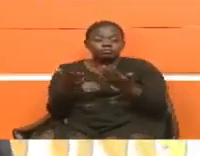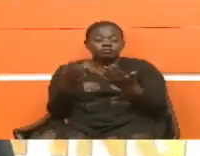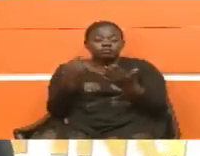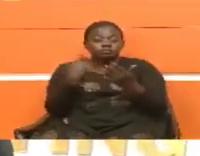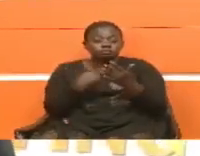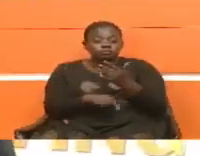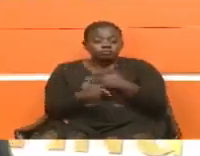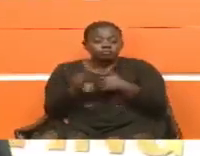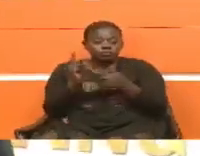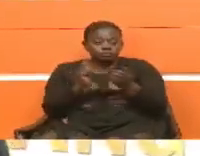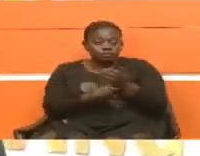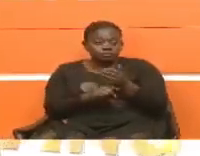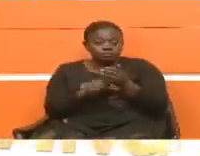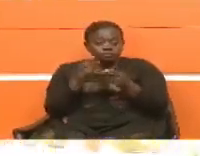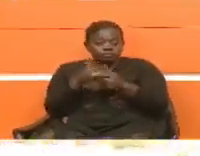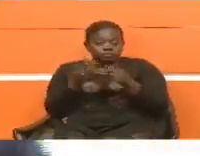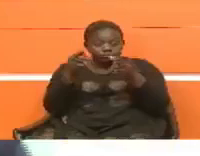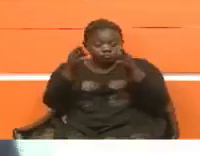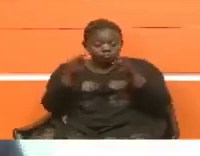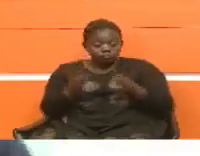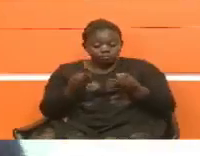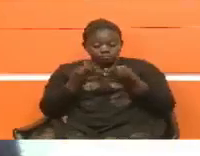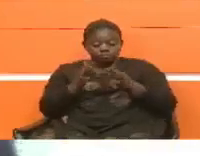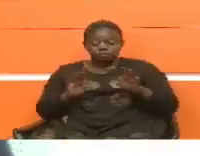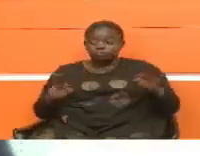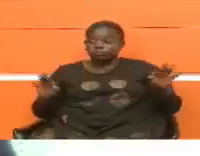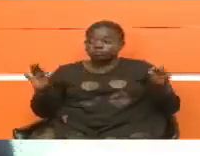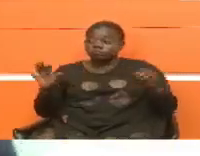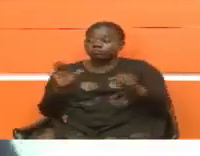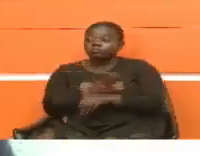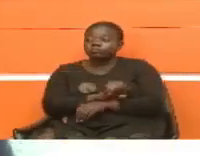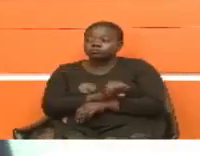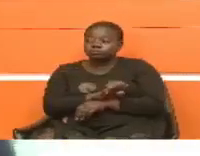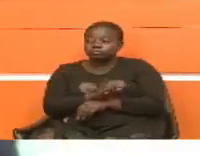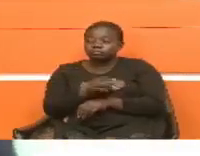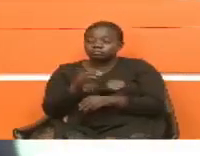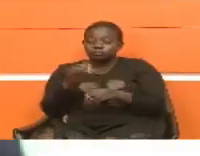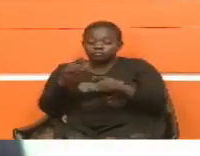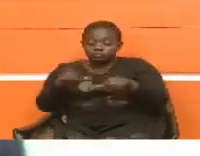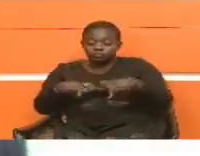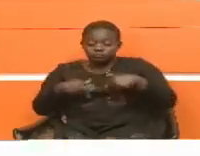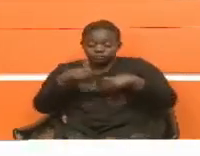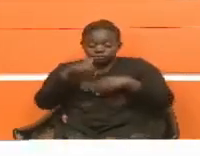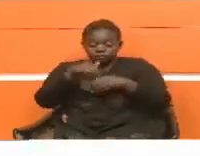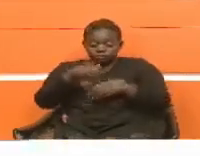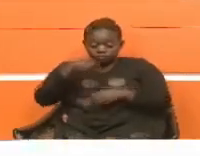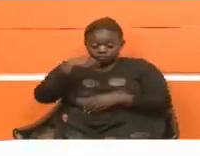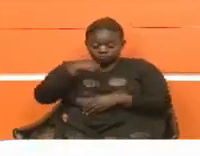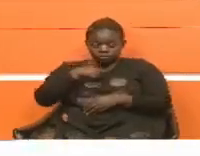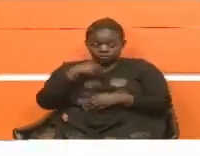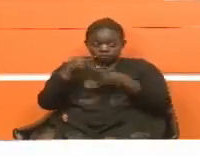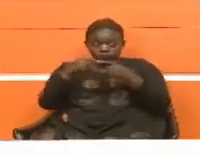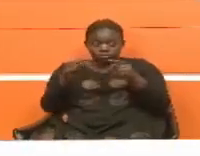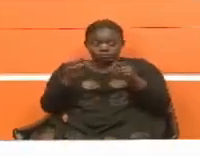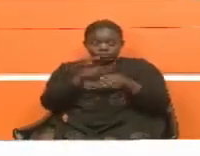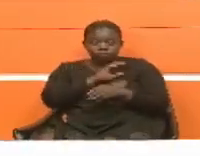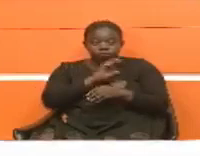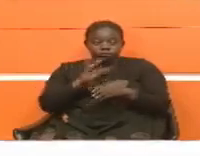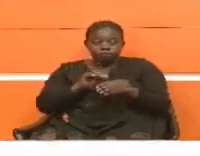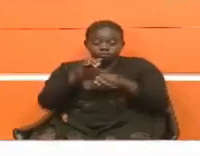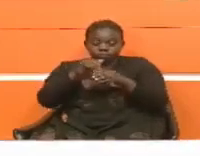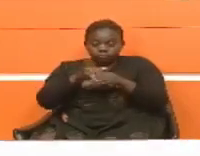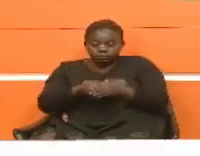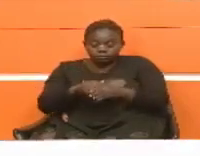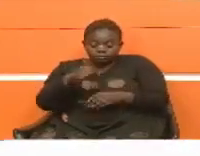y'okubanga tufuna kye tuyita financial freedom. Kaakano omulamu munzi si ye Tayibwa naye ye Kristo mu